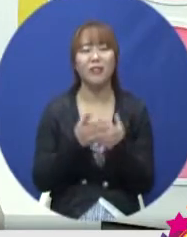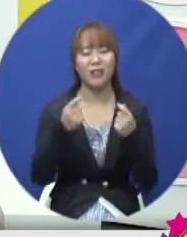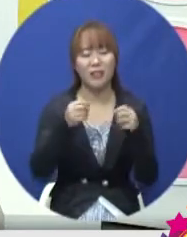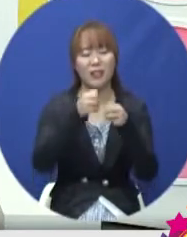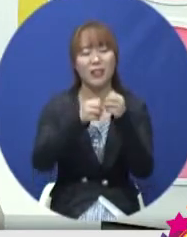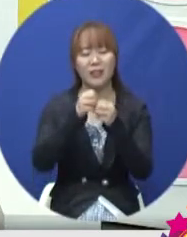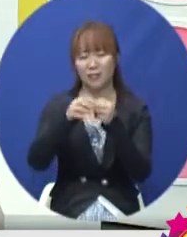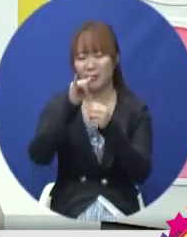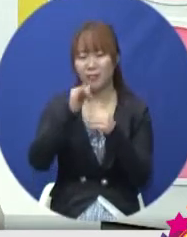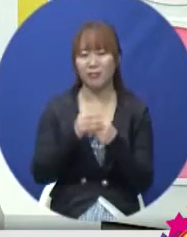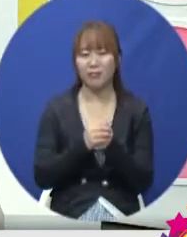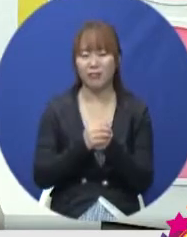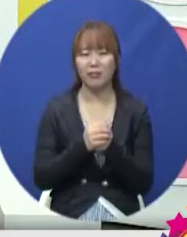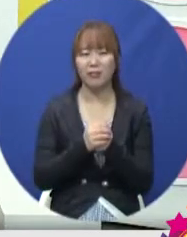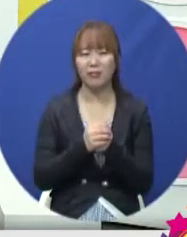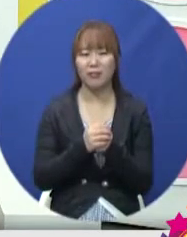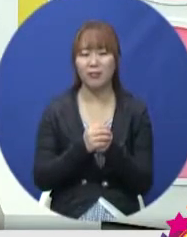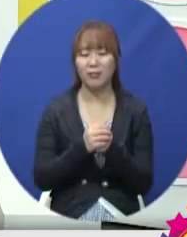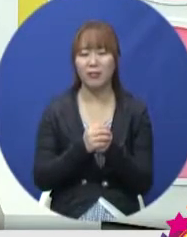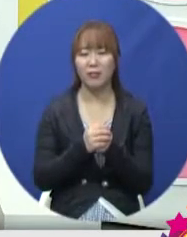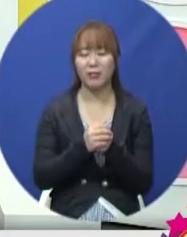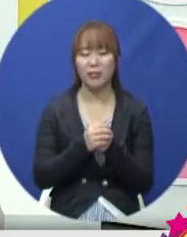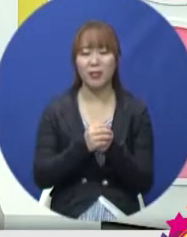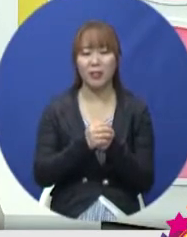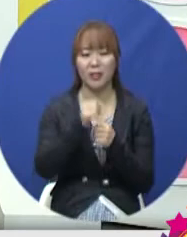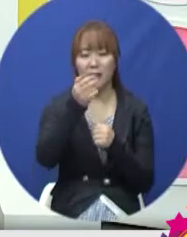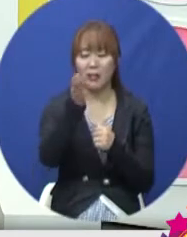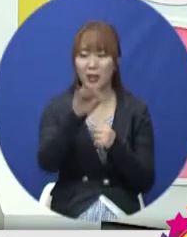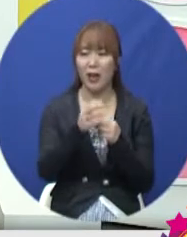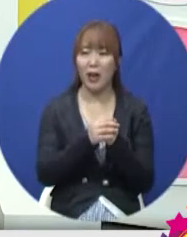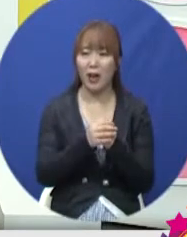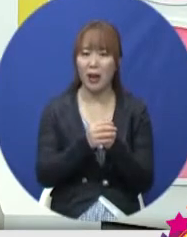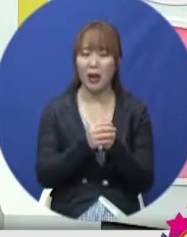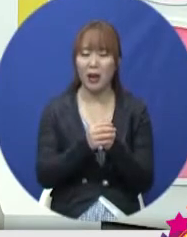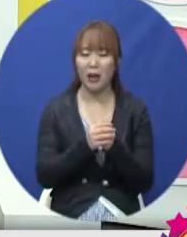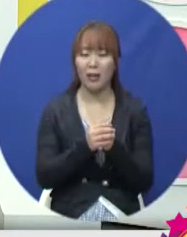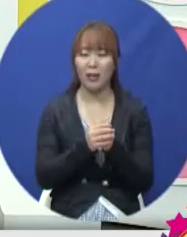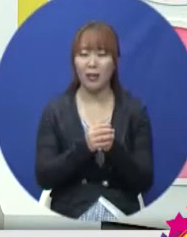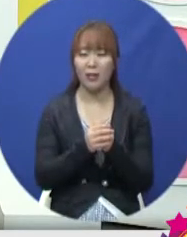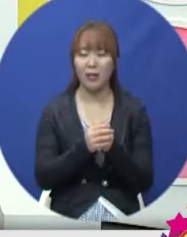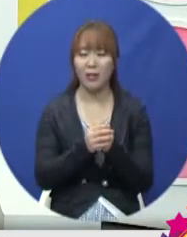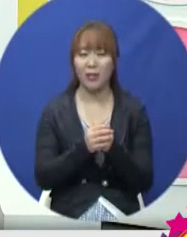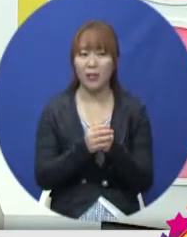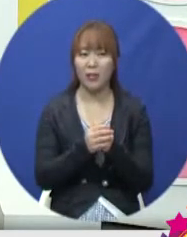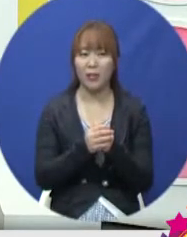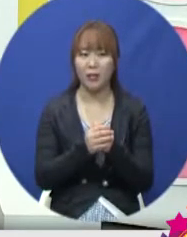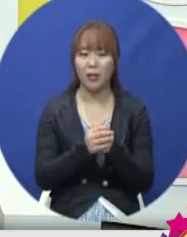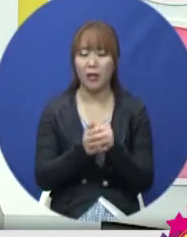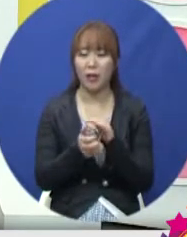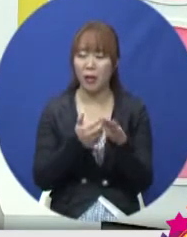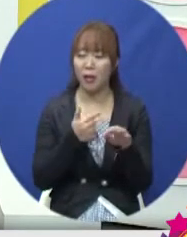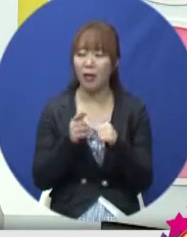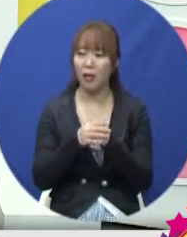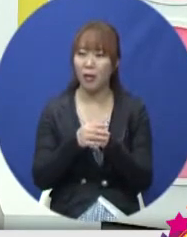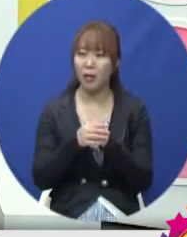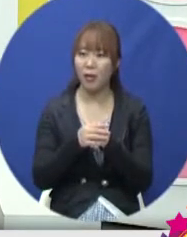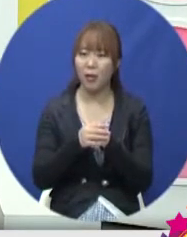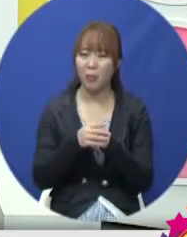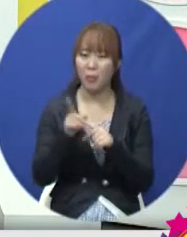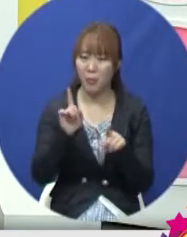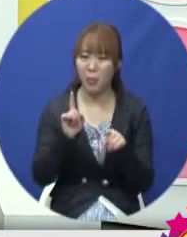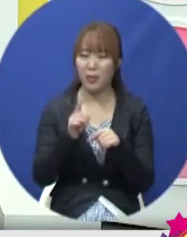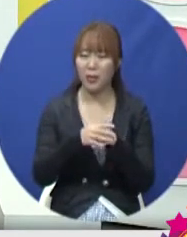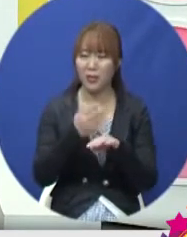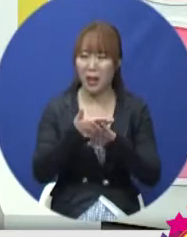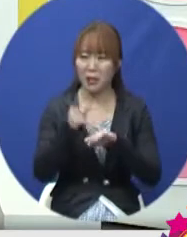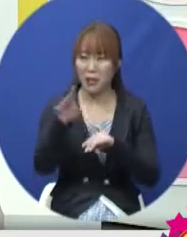글이에요. 아름다운데 저기 아까 그 사건님께서 전화가 오셨더라고요. 혹시 이게 또 표절이나 뭐 이런